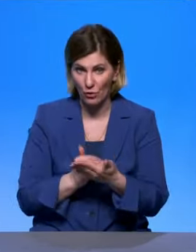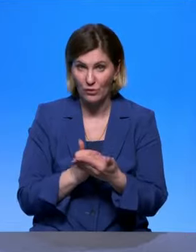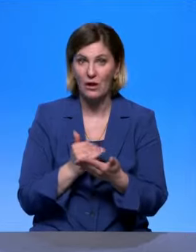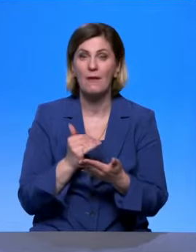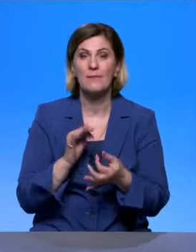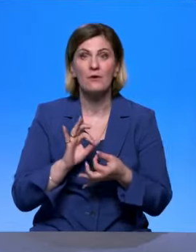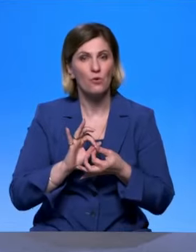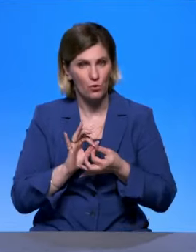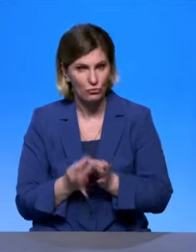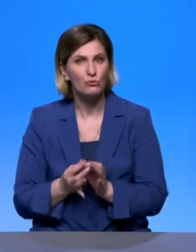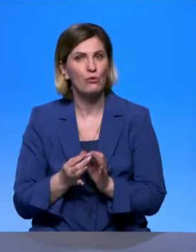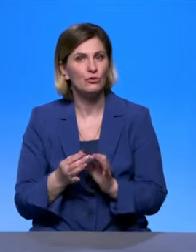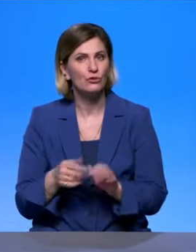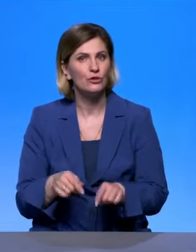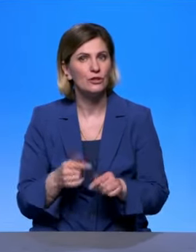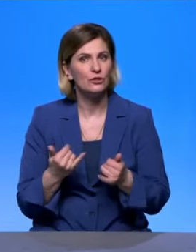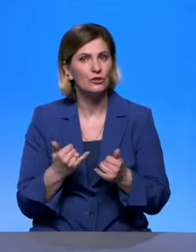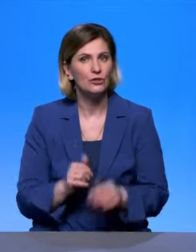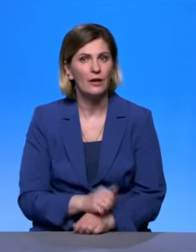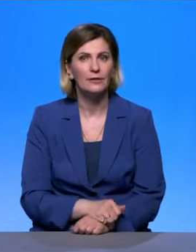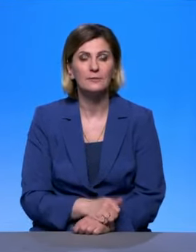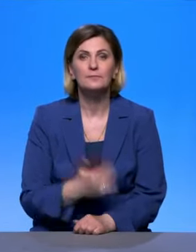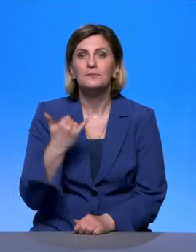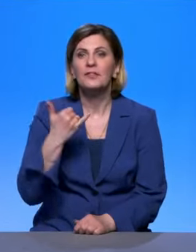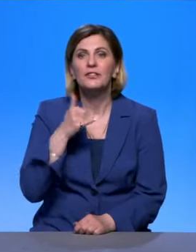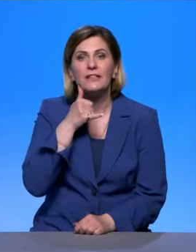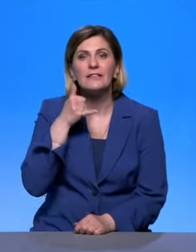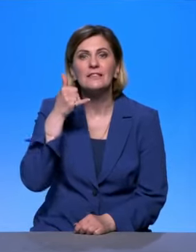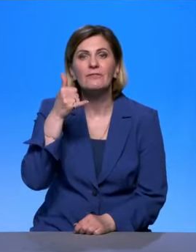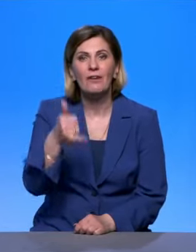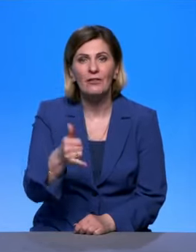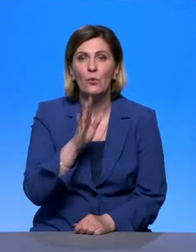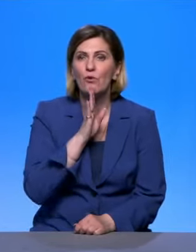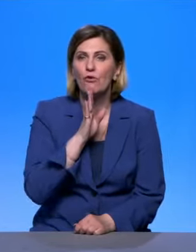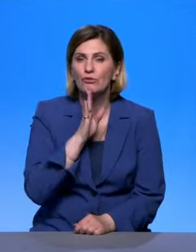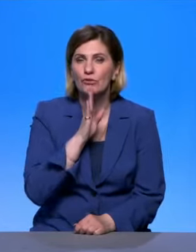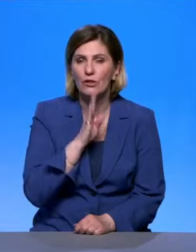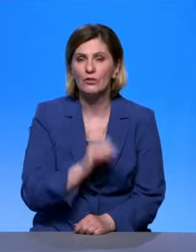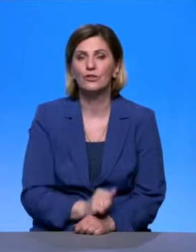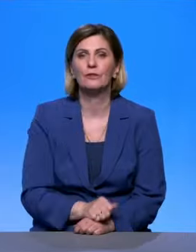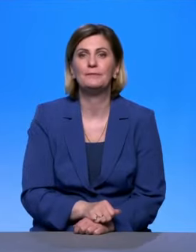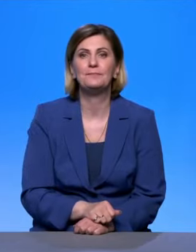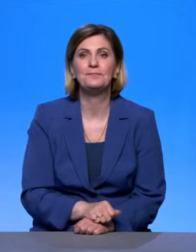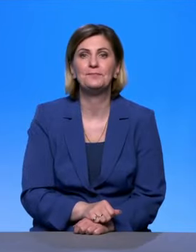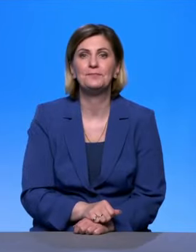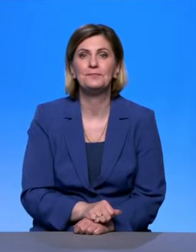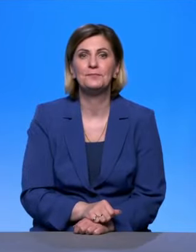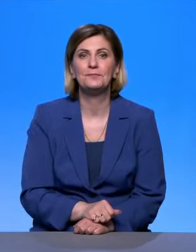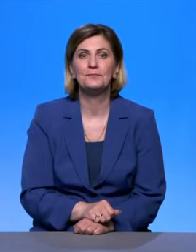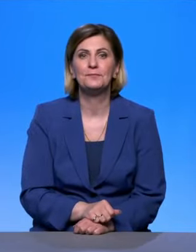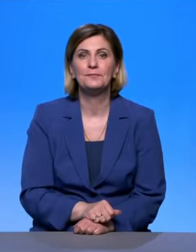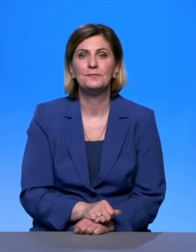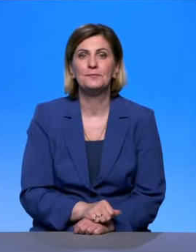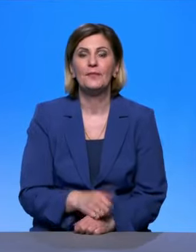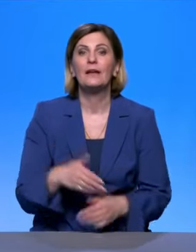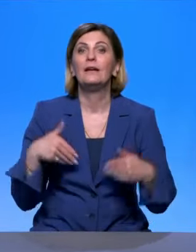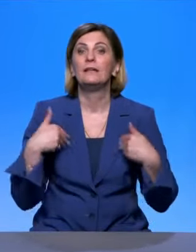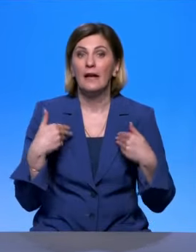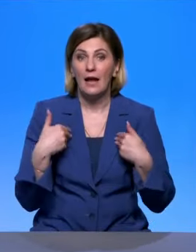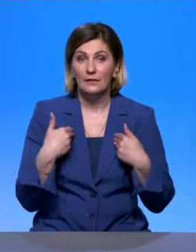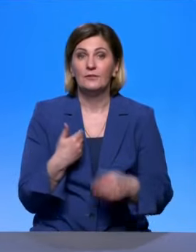Давайте послушаем родителей. Они к нам уже дозваниваются в студию. Ольга из Вологодской области у нас на связи. Ольга, здравствуйте. Здравствуйте.